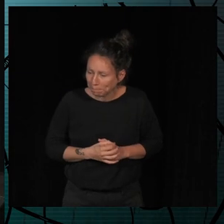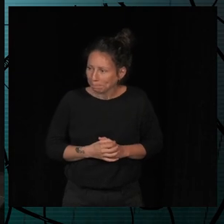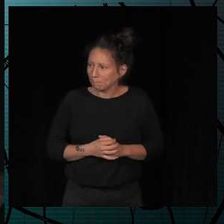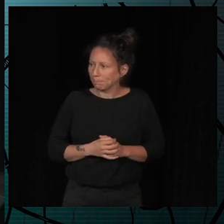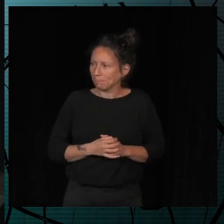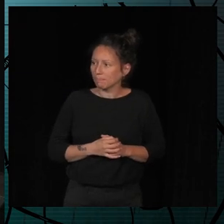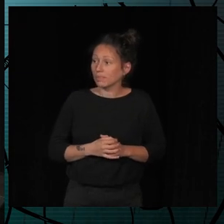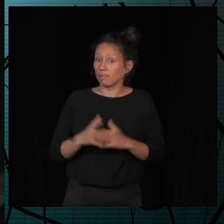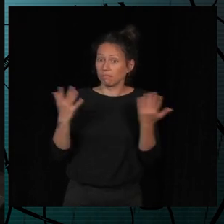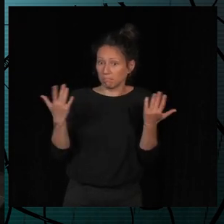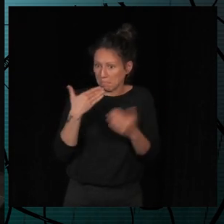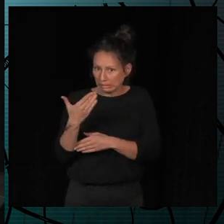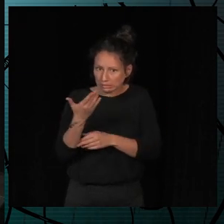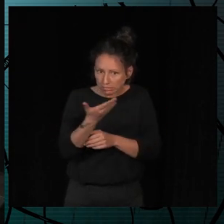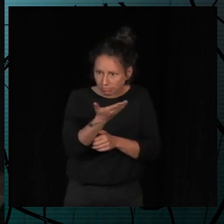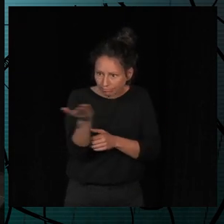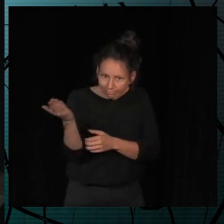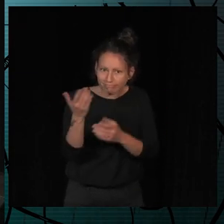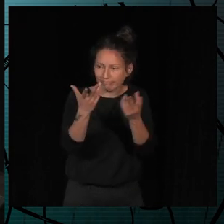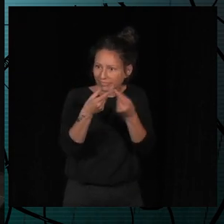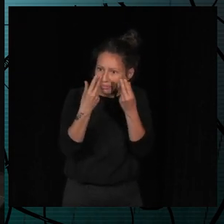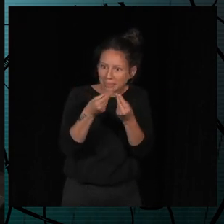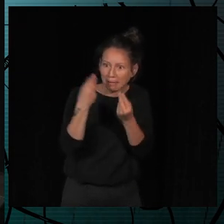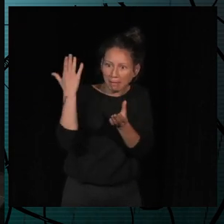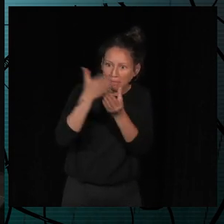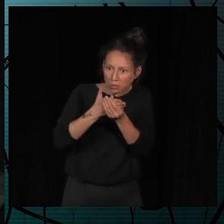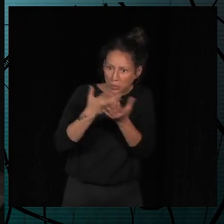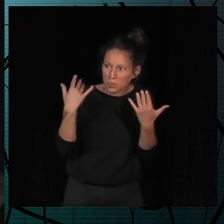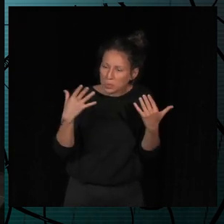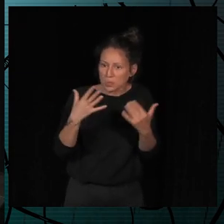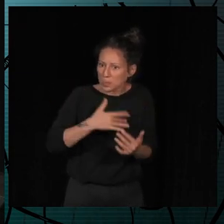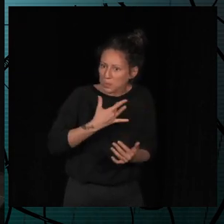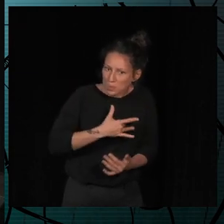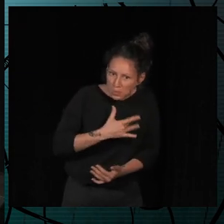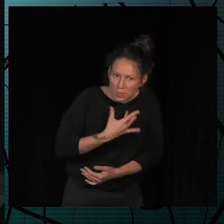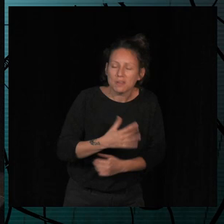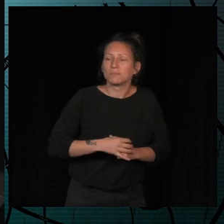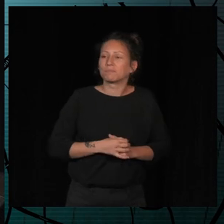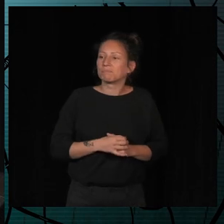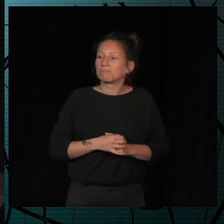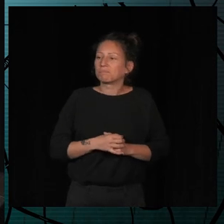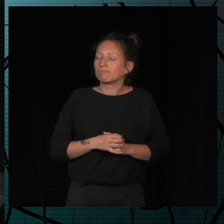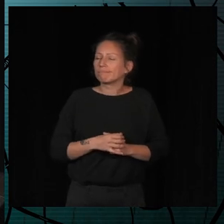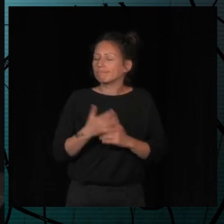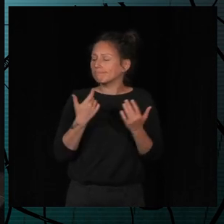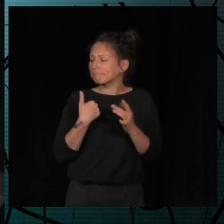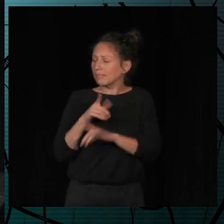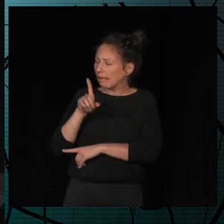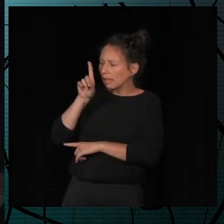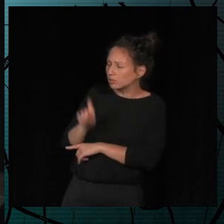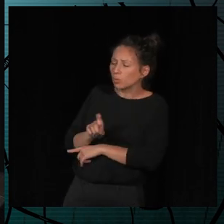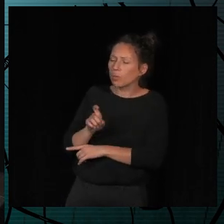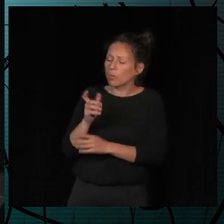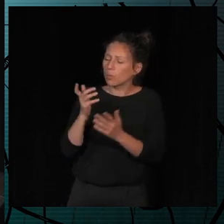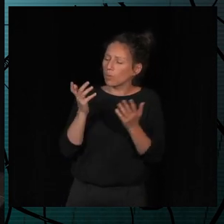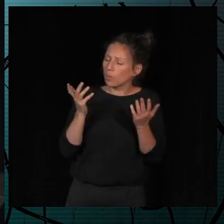pour vos interventions extrêmement intéressantes tout du long euh je voulais vous poser une question pour se situer un petit